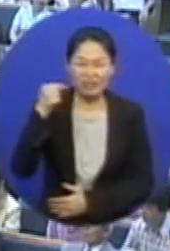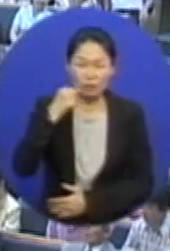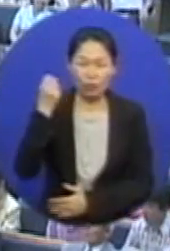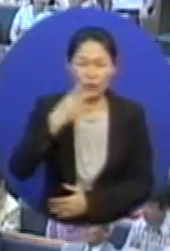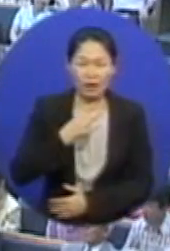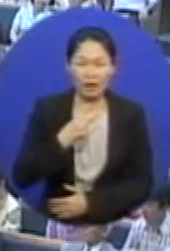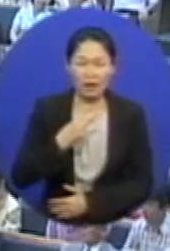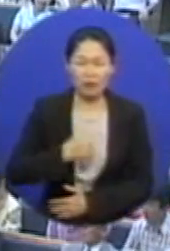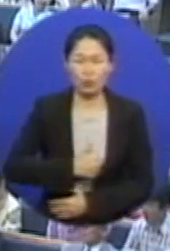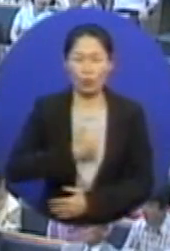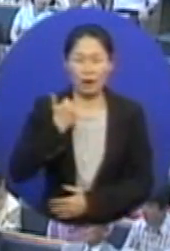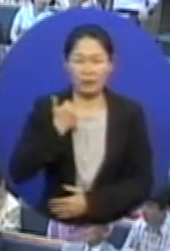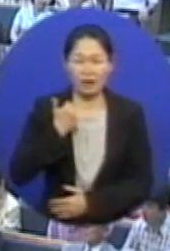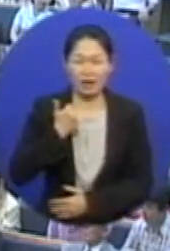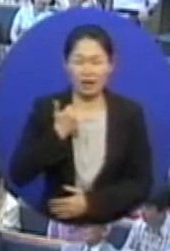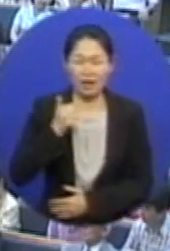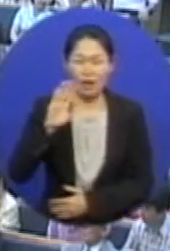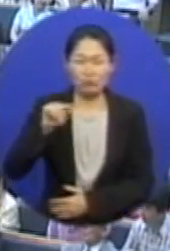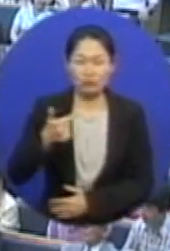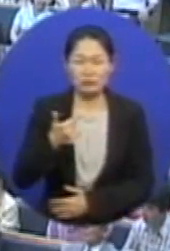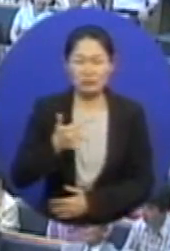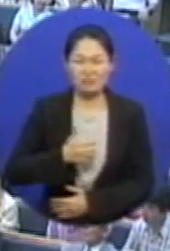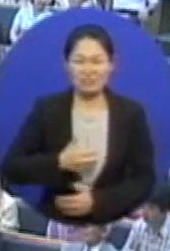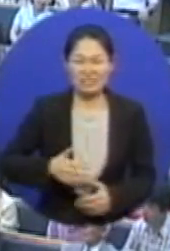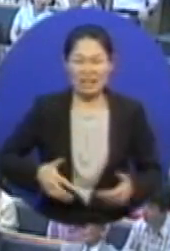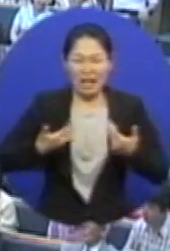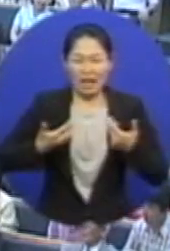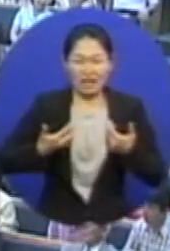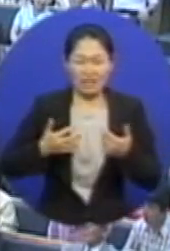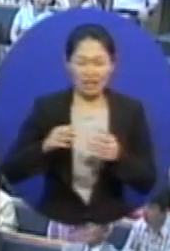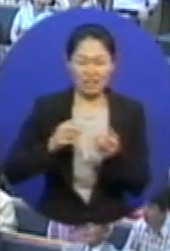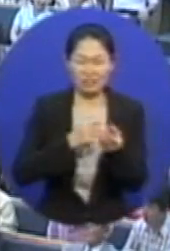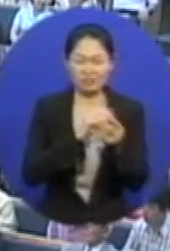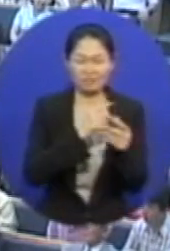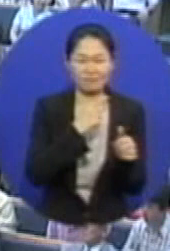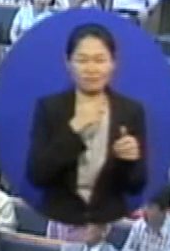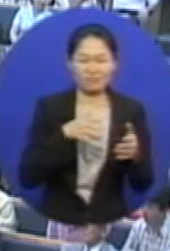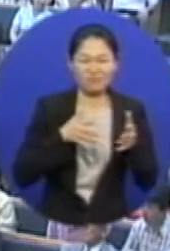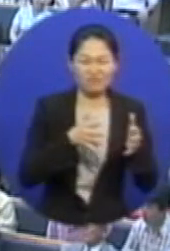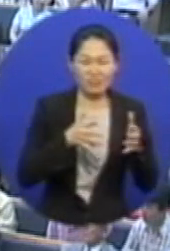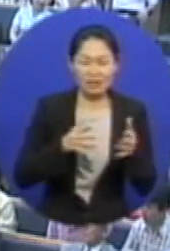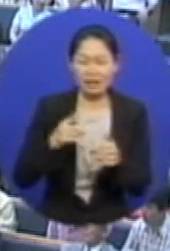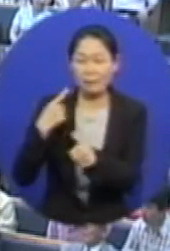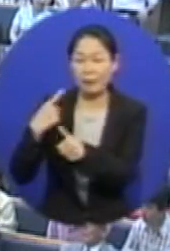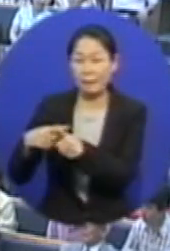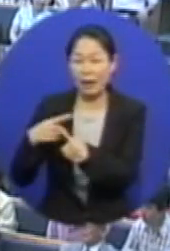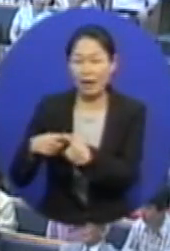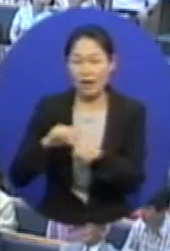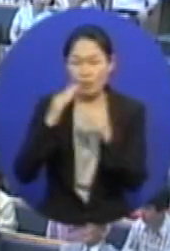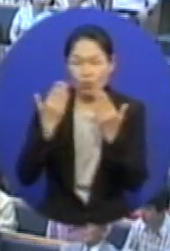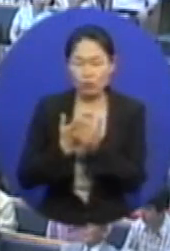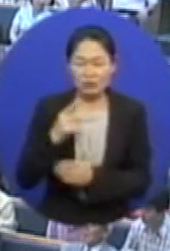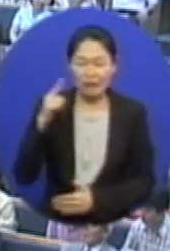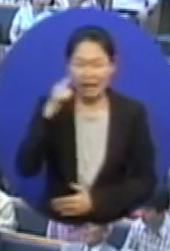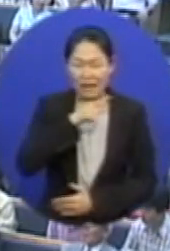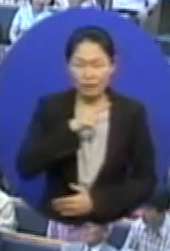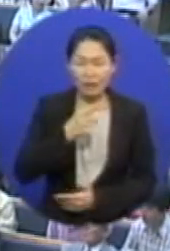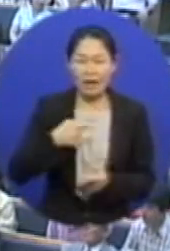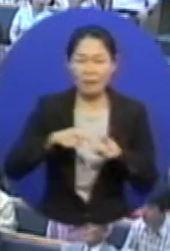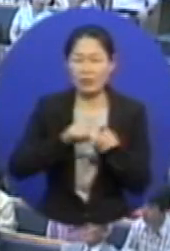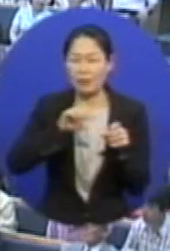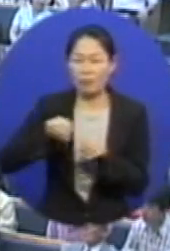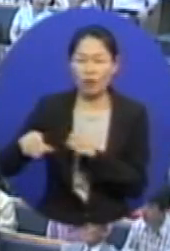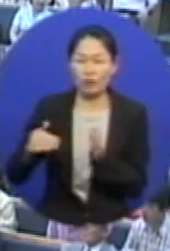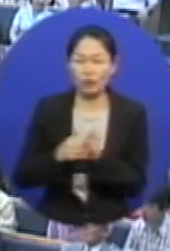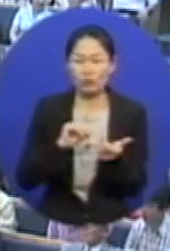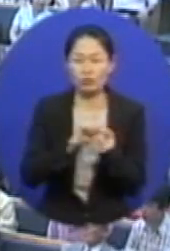독과 노 함 과 분 냉과 떠드는 것과 비방하는 것을 모든 악의와 함께 버리고 서로